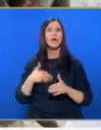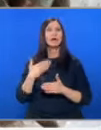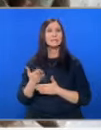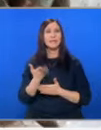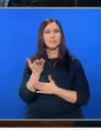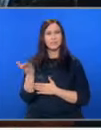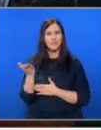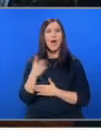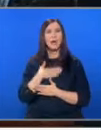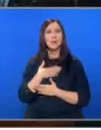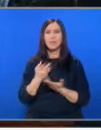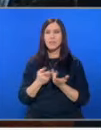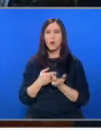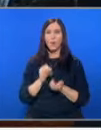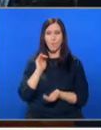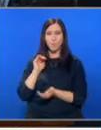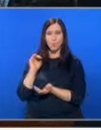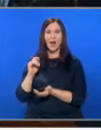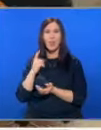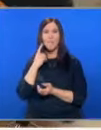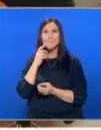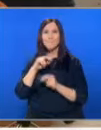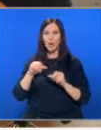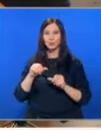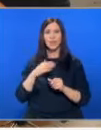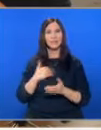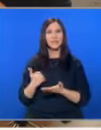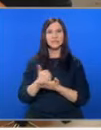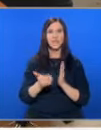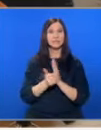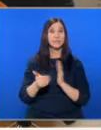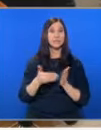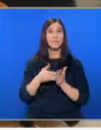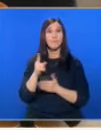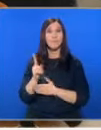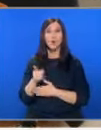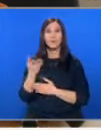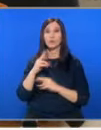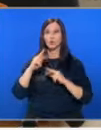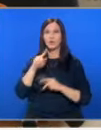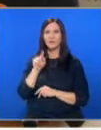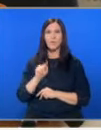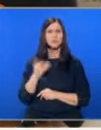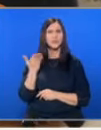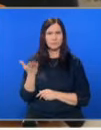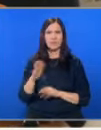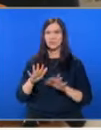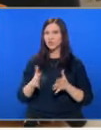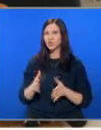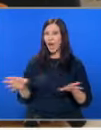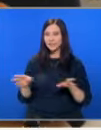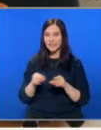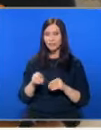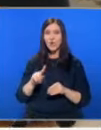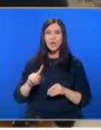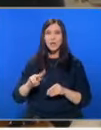има и няколко буркана с барут. Назначени са експертизи. За да могат те да отговорят на въпроса дали тези неща заедно